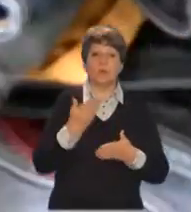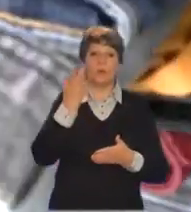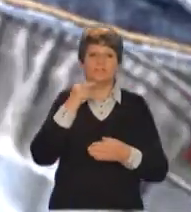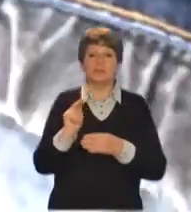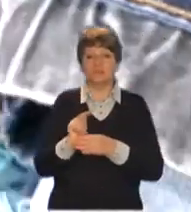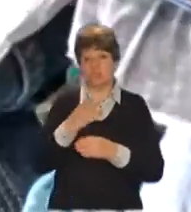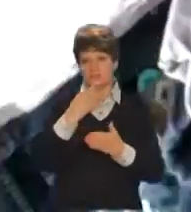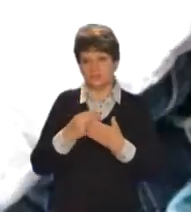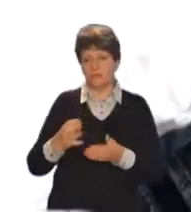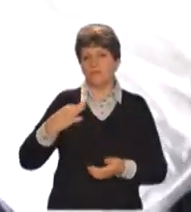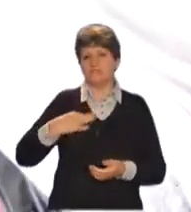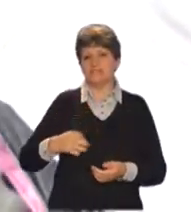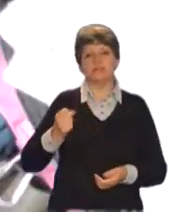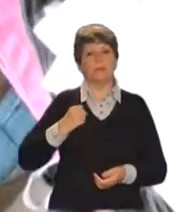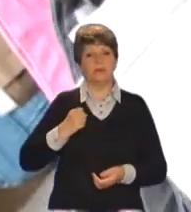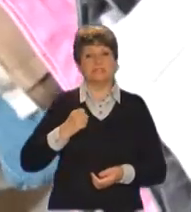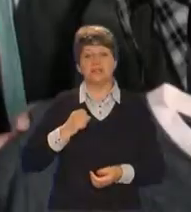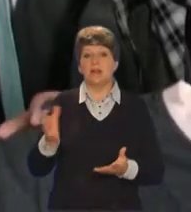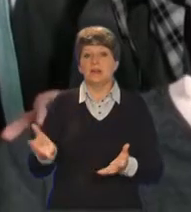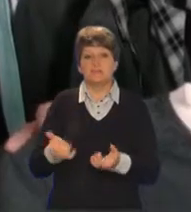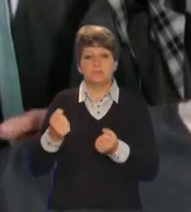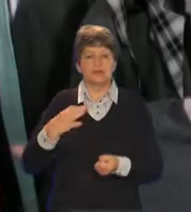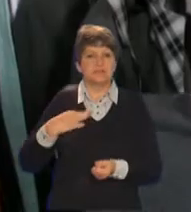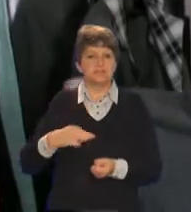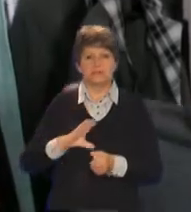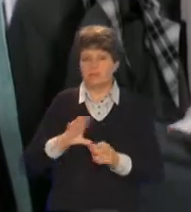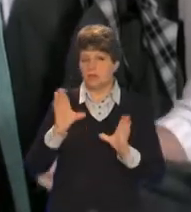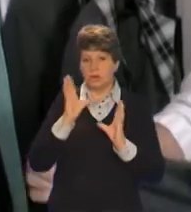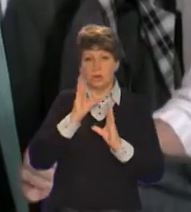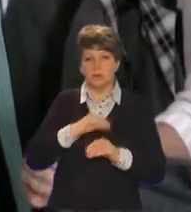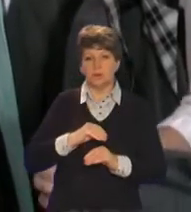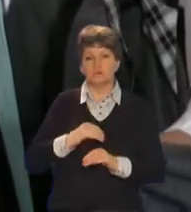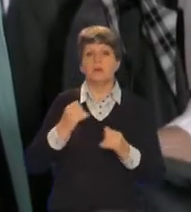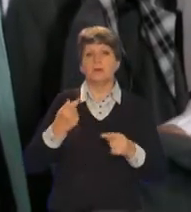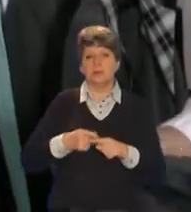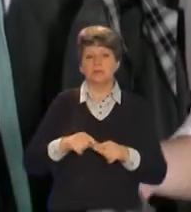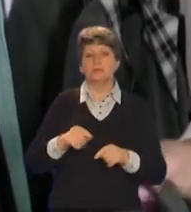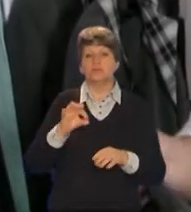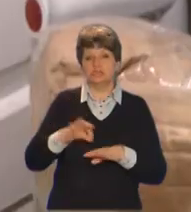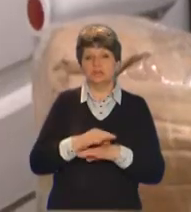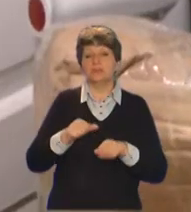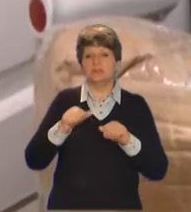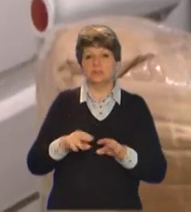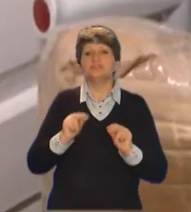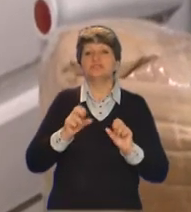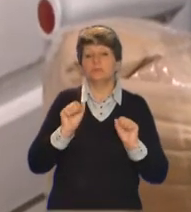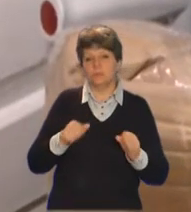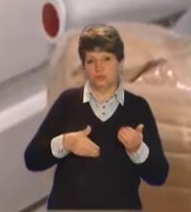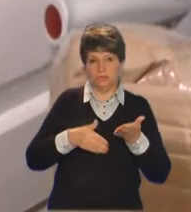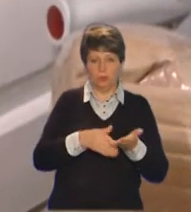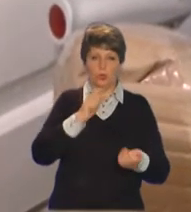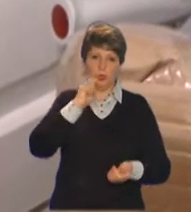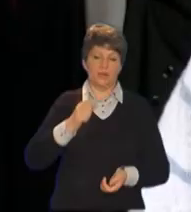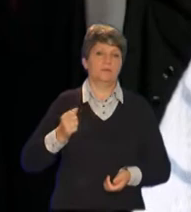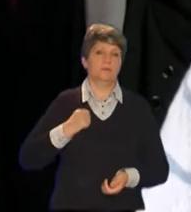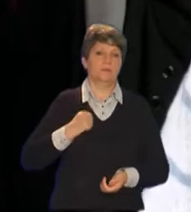волонтерами, коли лікувала свого сина, бійця АТО. Врятувати хлопця так і не вдалося, тож жінка вирішила, чим може допомагати українським